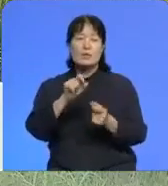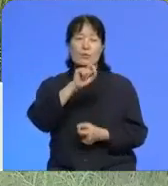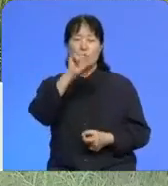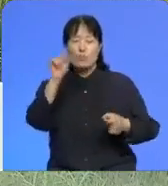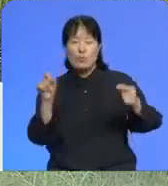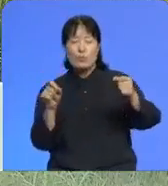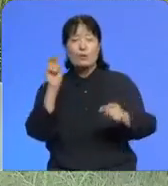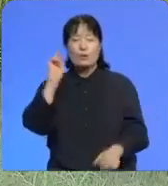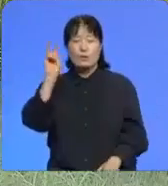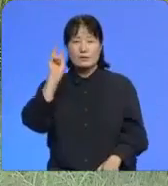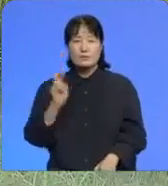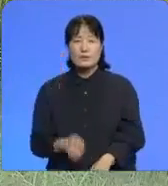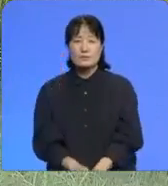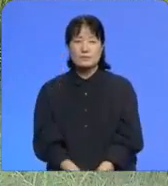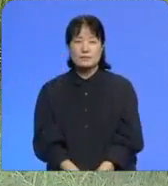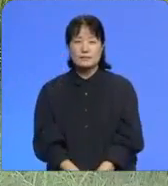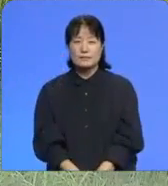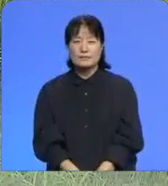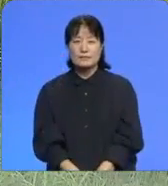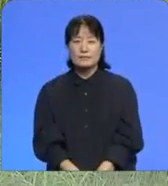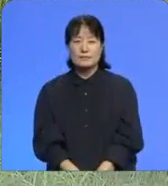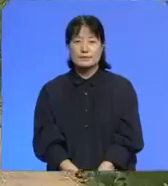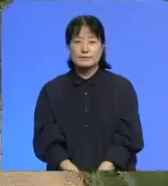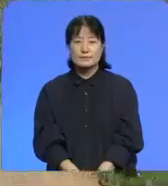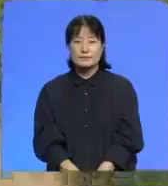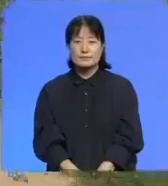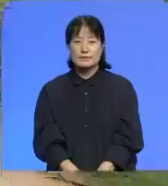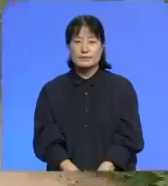전망입니다. 강규엽 기자의 보도입니다.